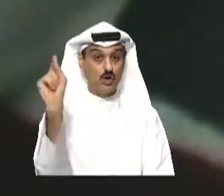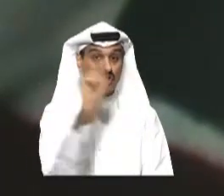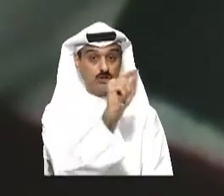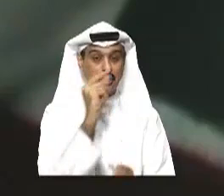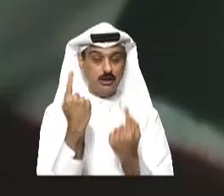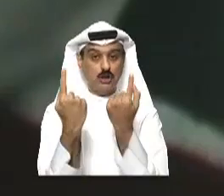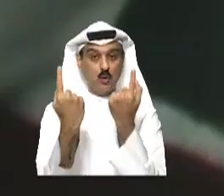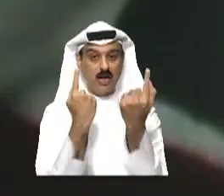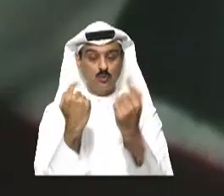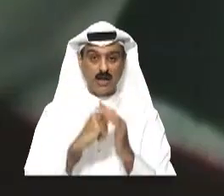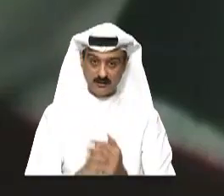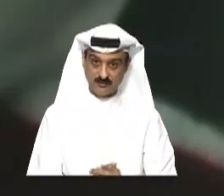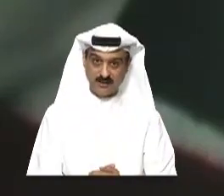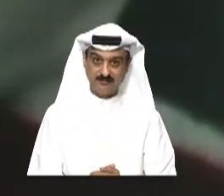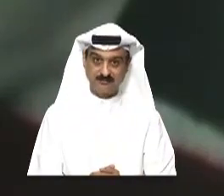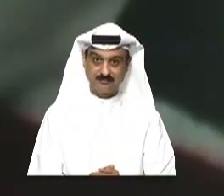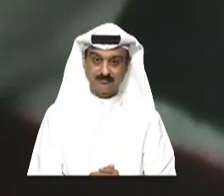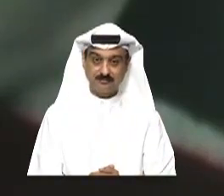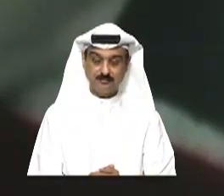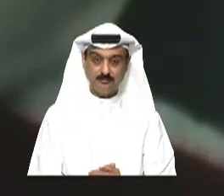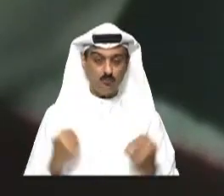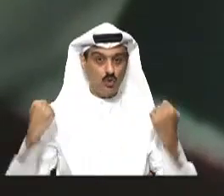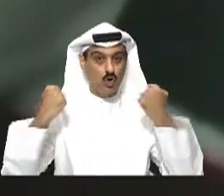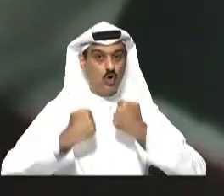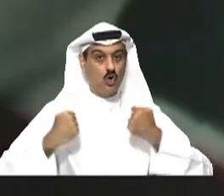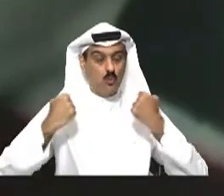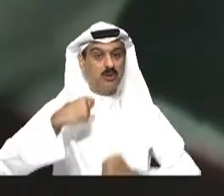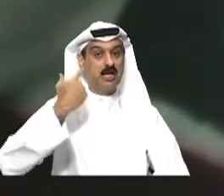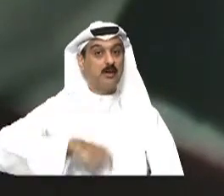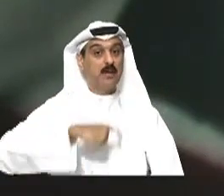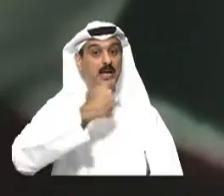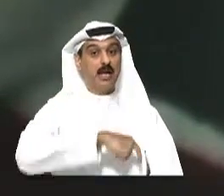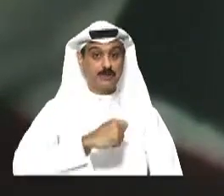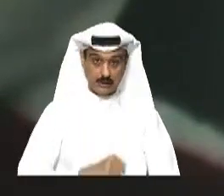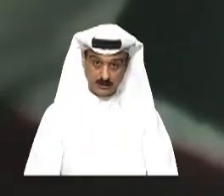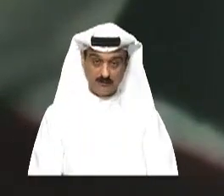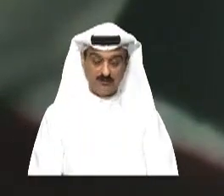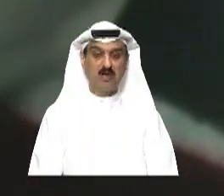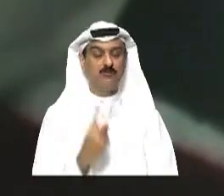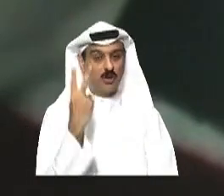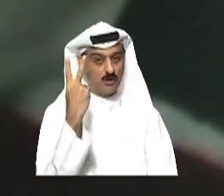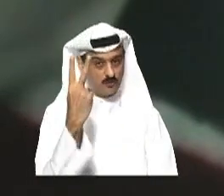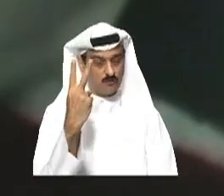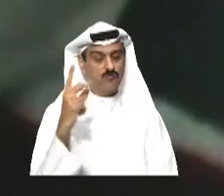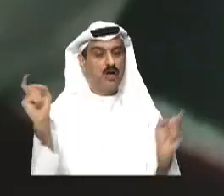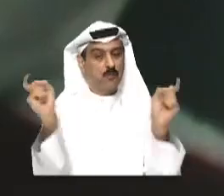صرح السيد سكالوني مدرب منتخب الأرجنتين قال أن أمامنا مبارتين